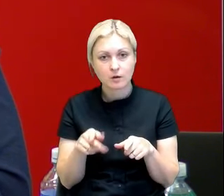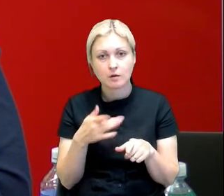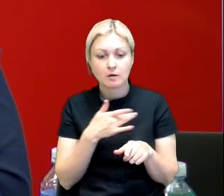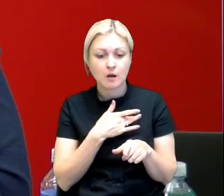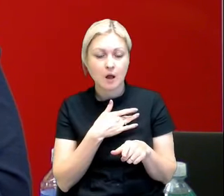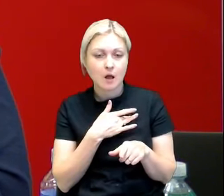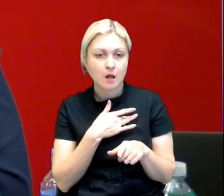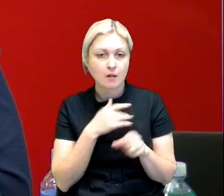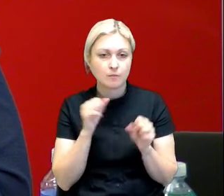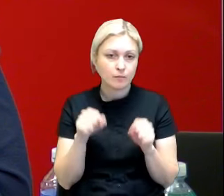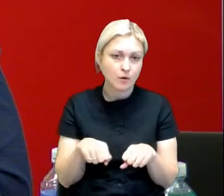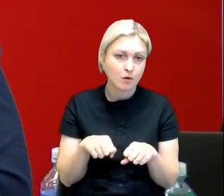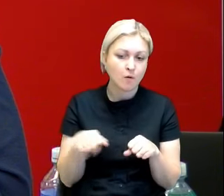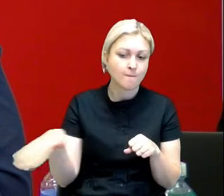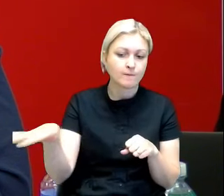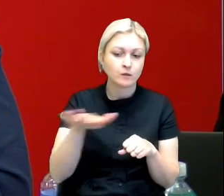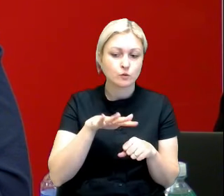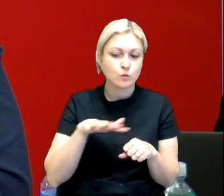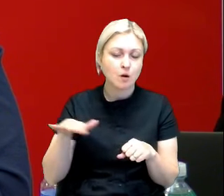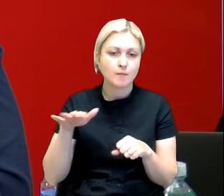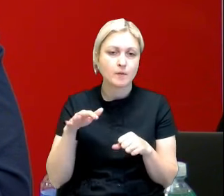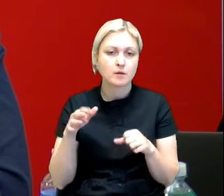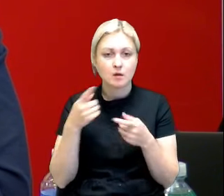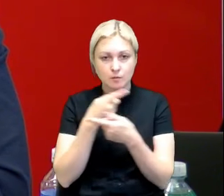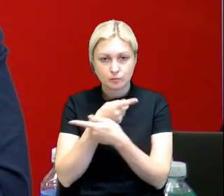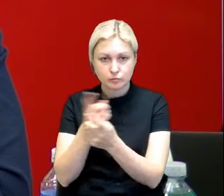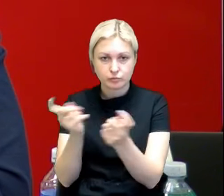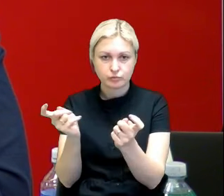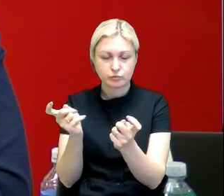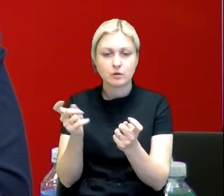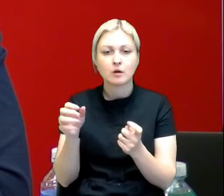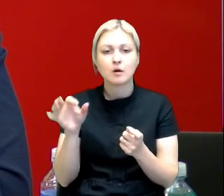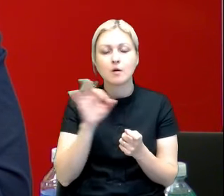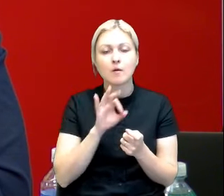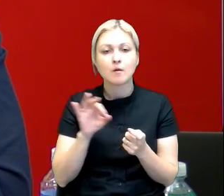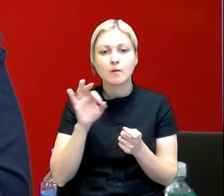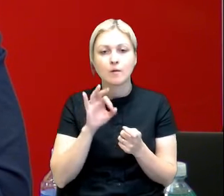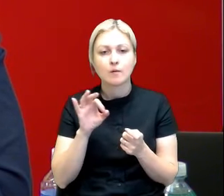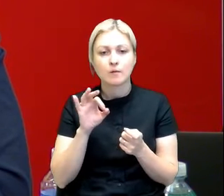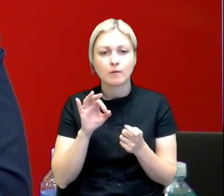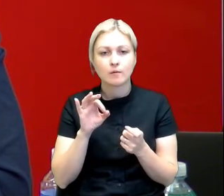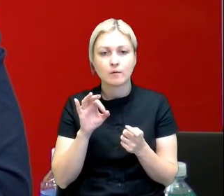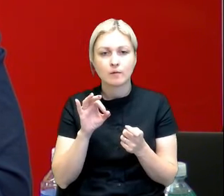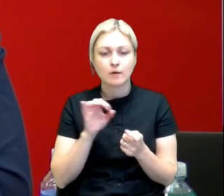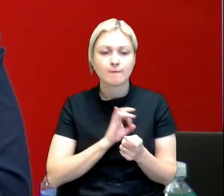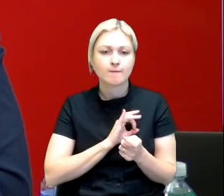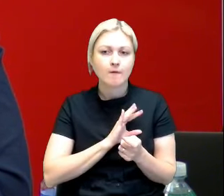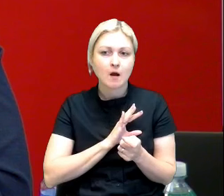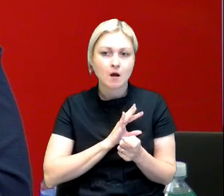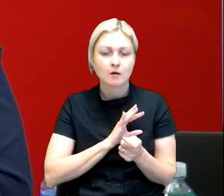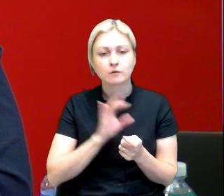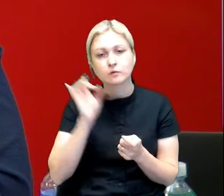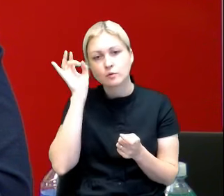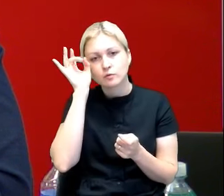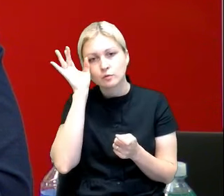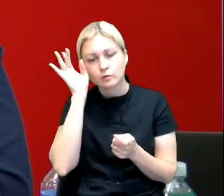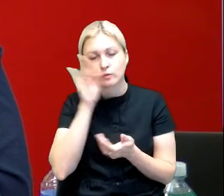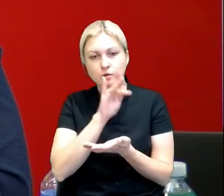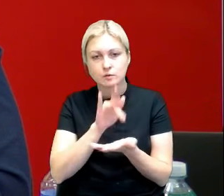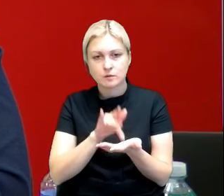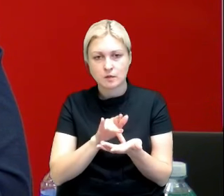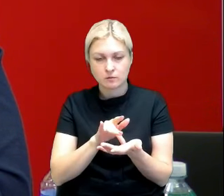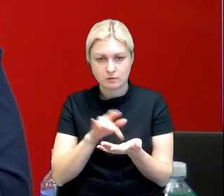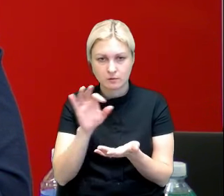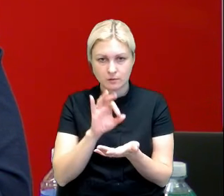drąsiai visuomenei pasakyti būtent konkrečiai kalbant apie infarkto ir insulto centrą taip kaip dabar